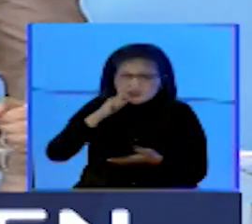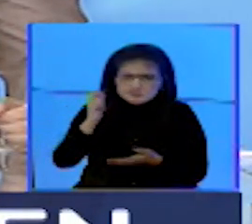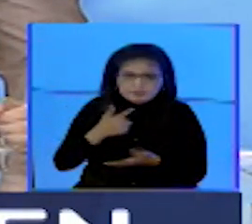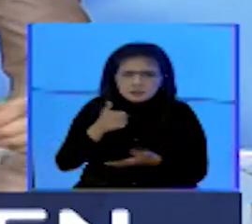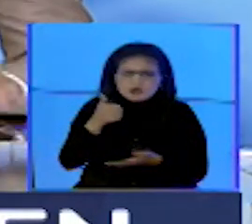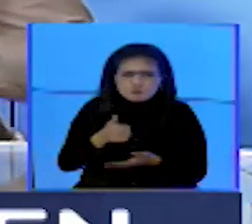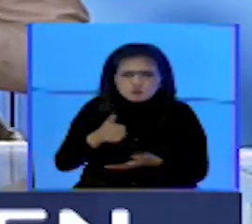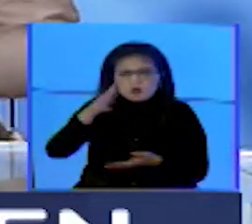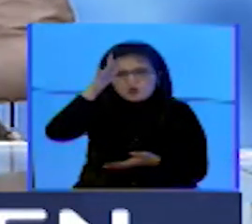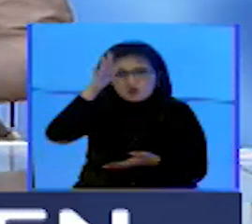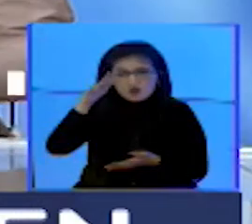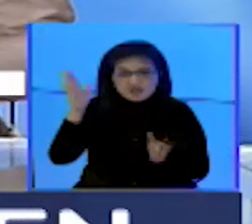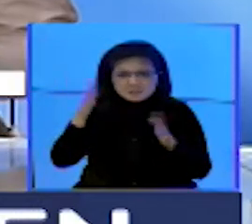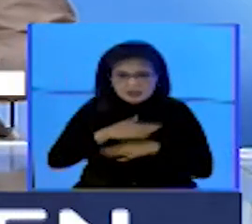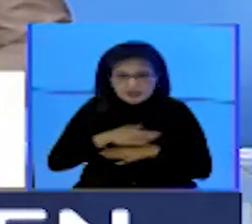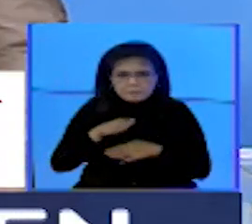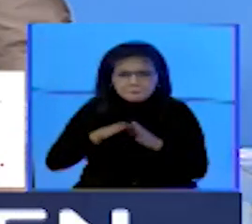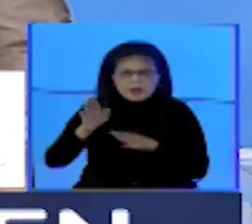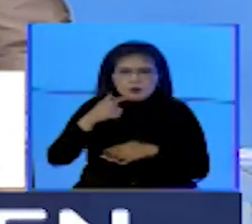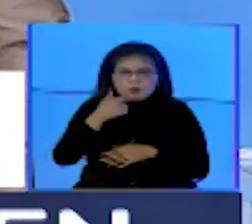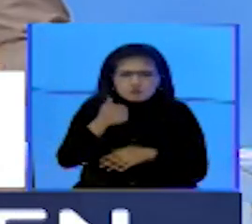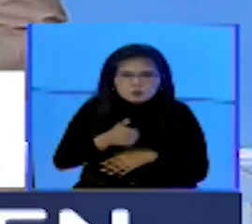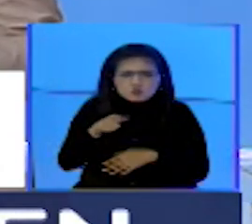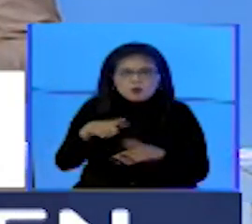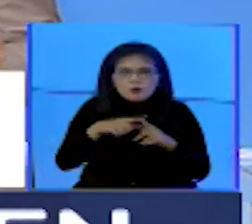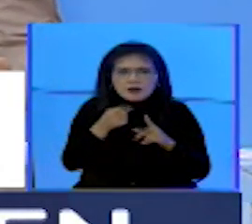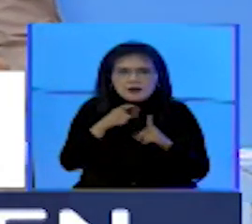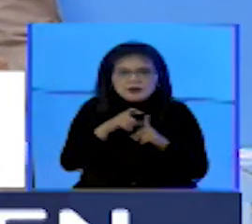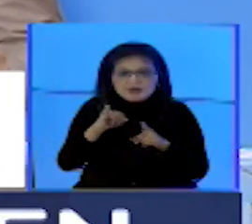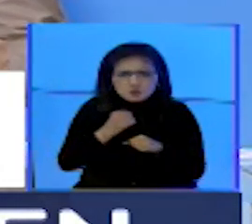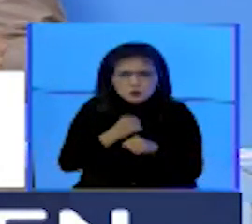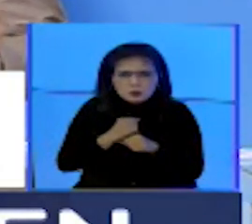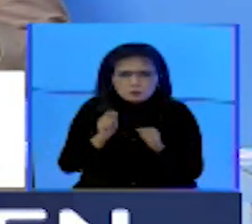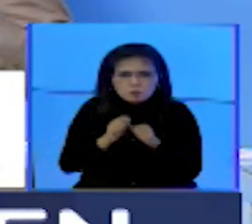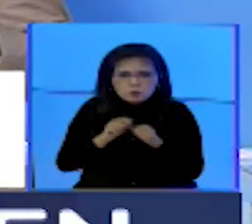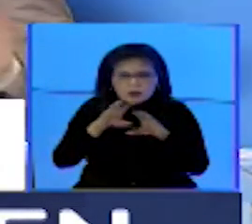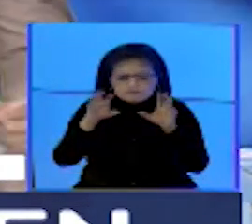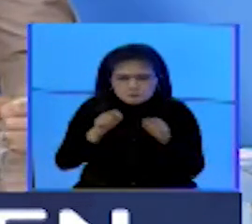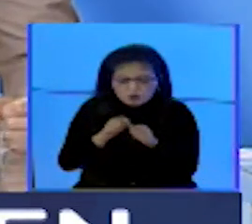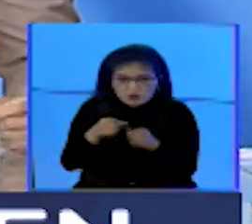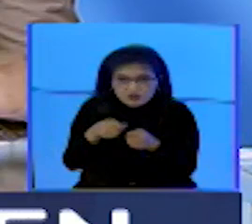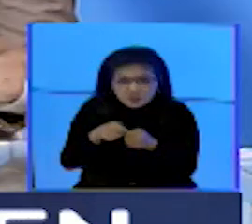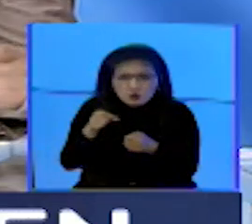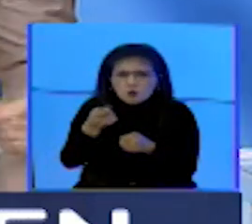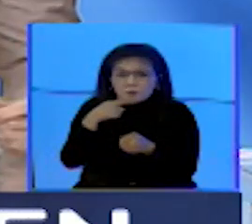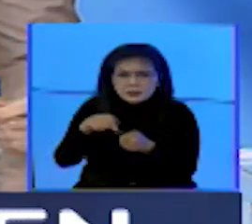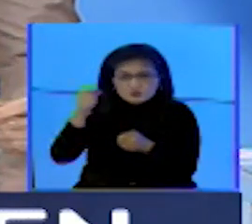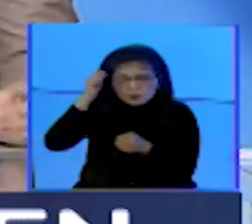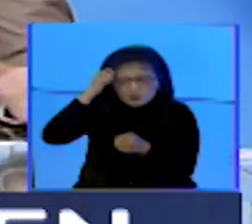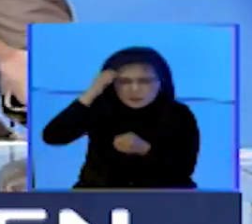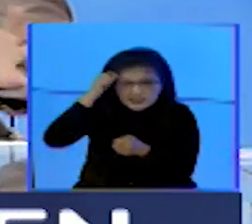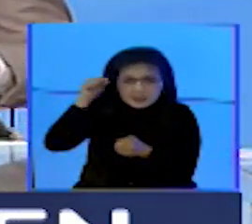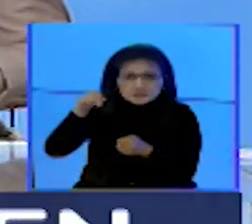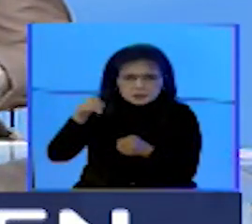para santri. Berangkat dari kebutuhan ini, Ardi Gunawan membuat metode daya ingat sekaligus menjual obat nutrisi daya ingat